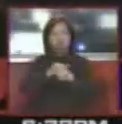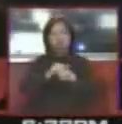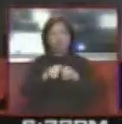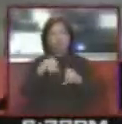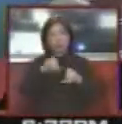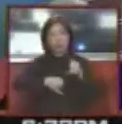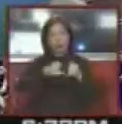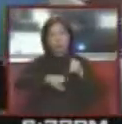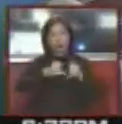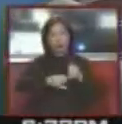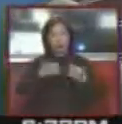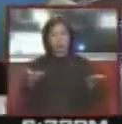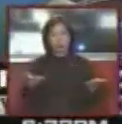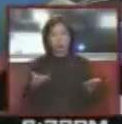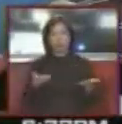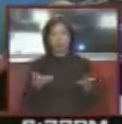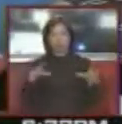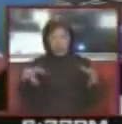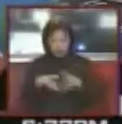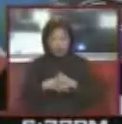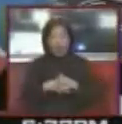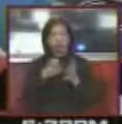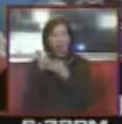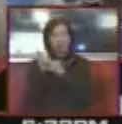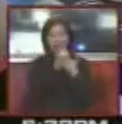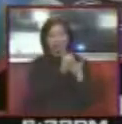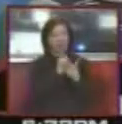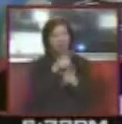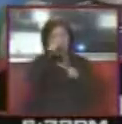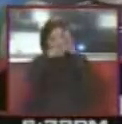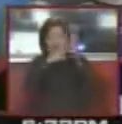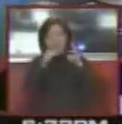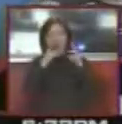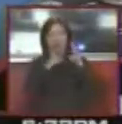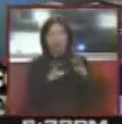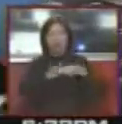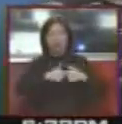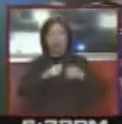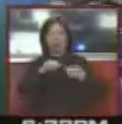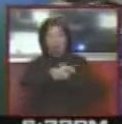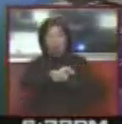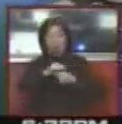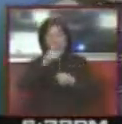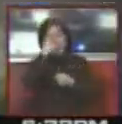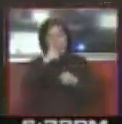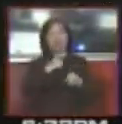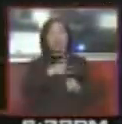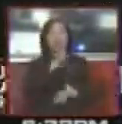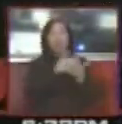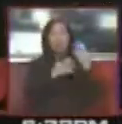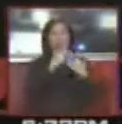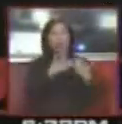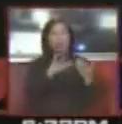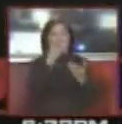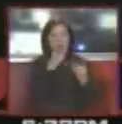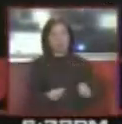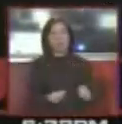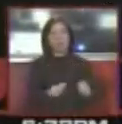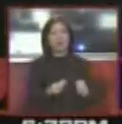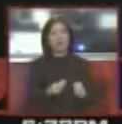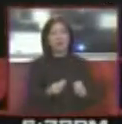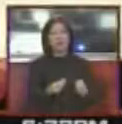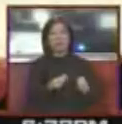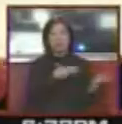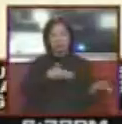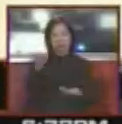ang apoy. Nagtulong-tulong kanina, talagang gumagawa ng paraan para maapula yung apoy kasi nga walang tubig yung bumbero. Isinugod naman sa